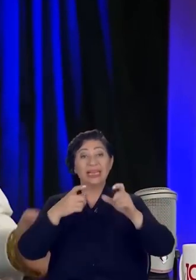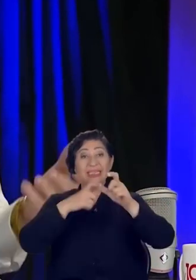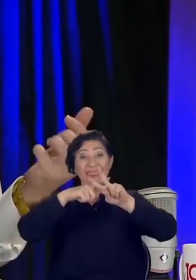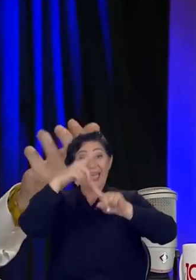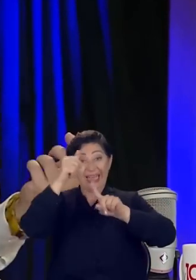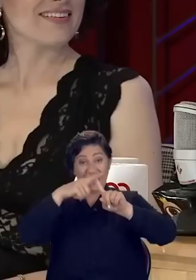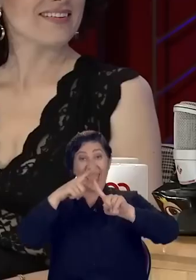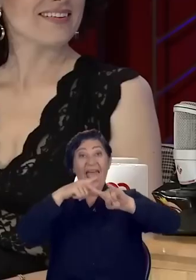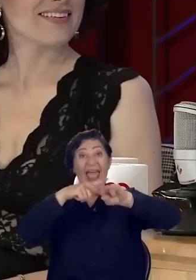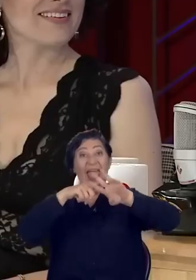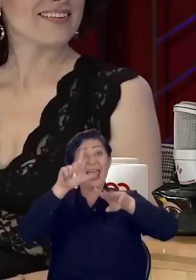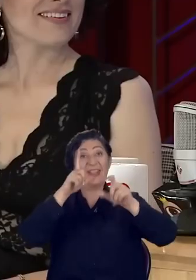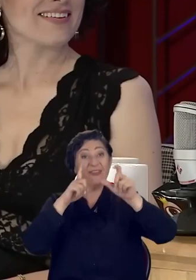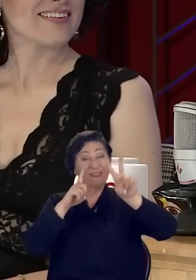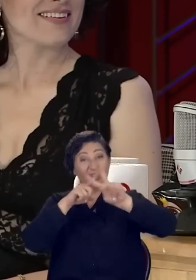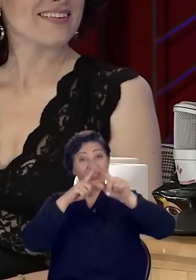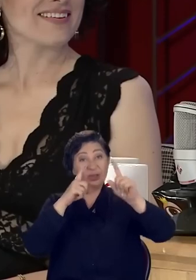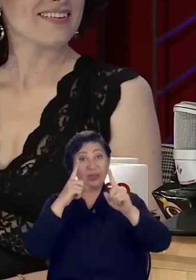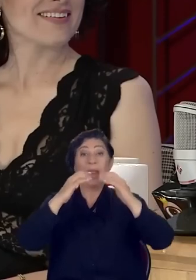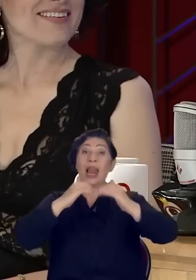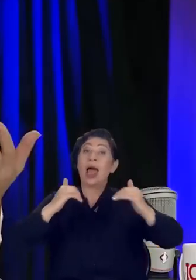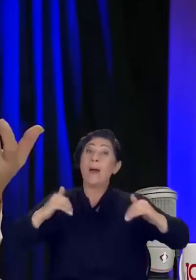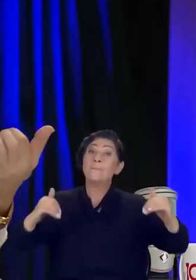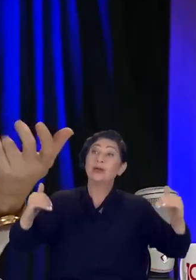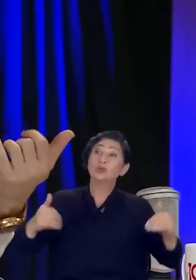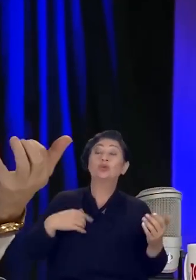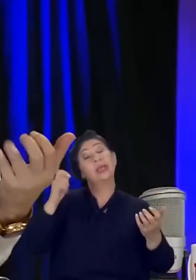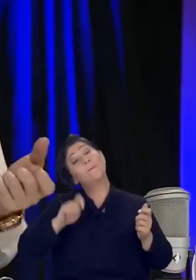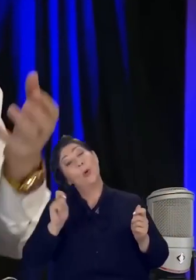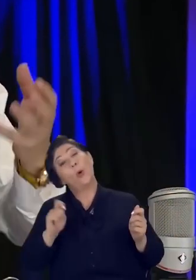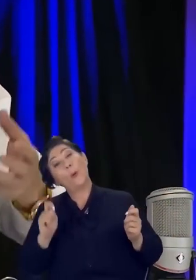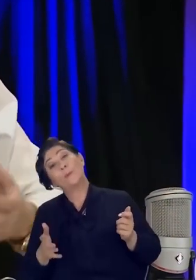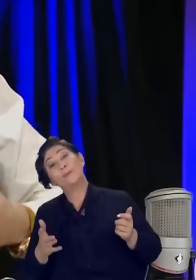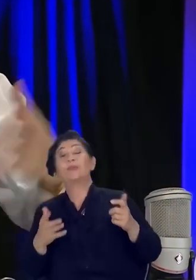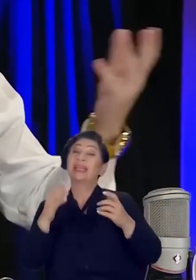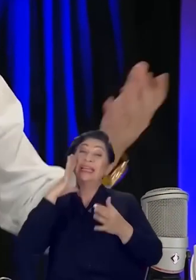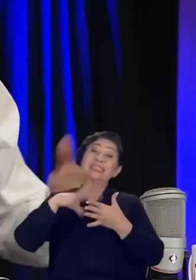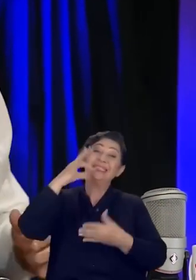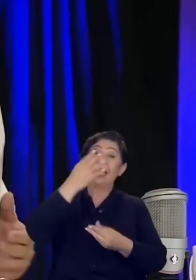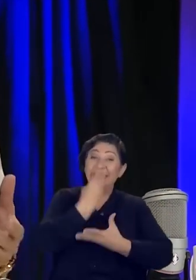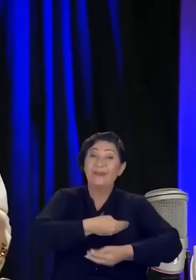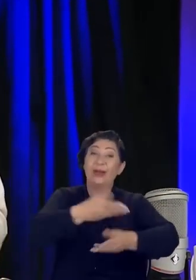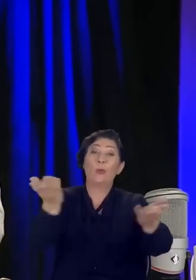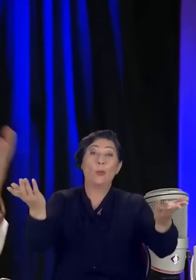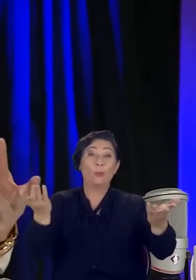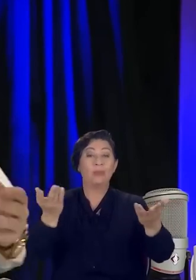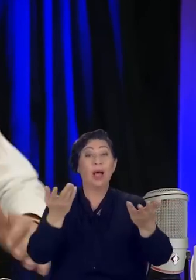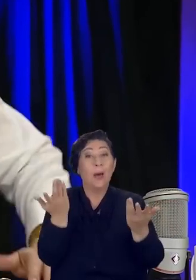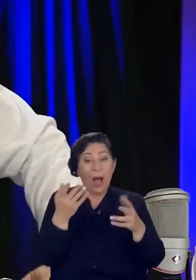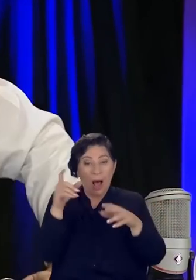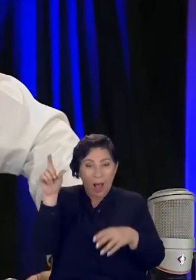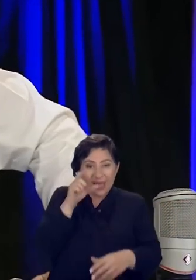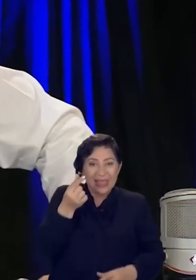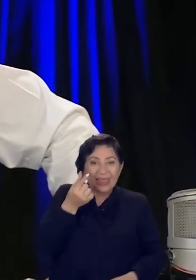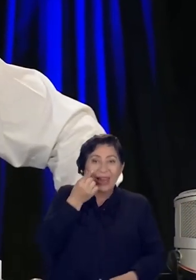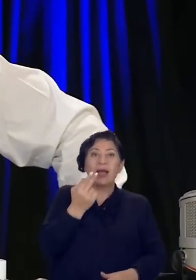kendisi bir şarkı yapsaydı. Lahmacun yapıyorum ve insanlara sunar. Ama Ay Tenli Kadın